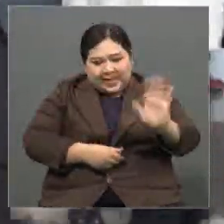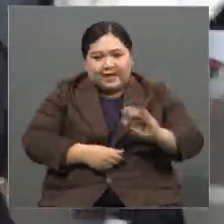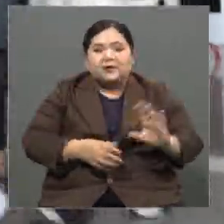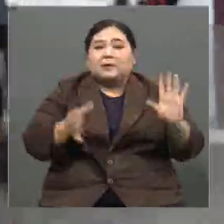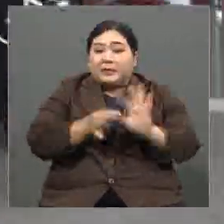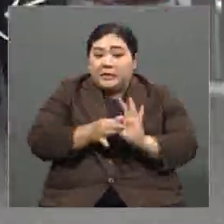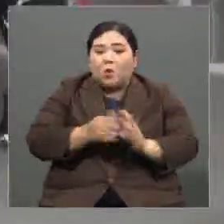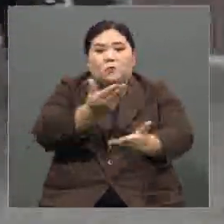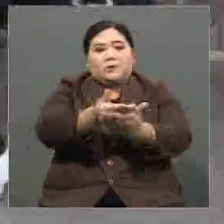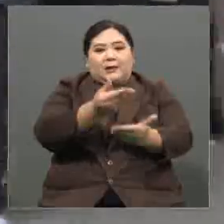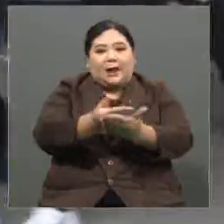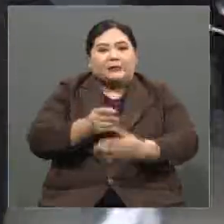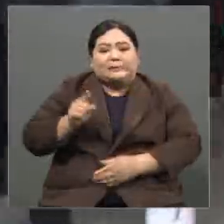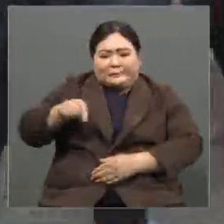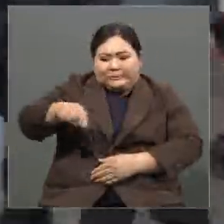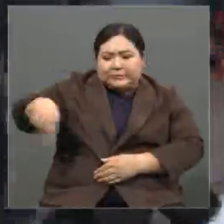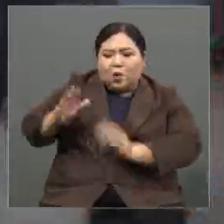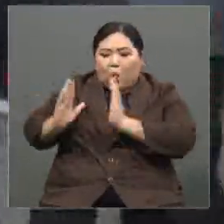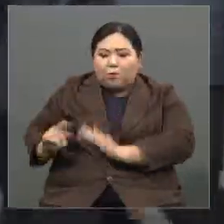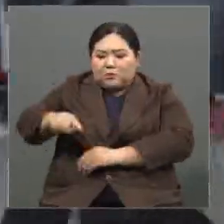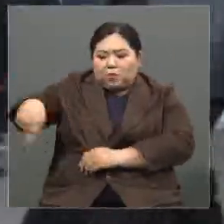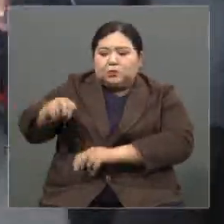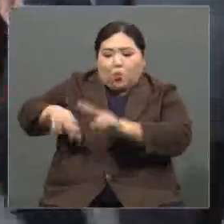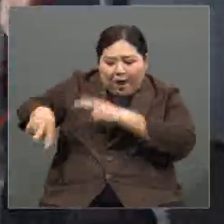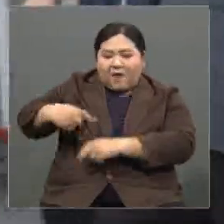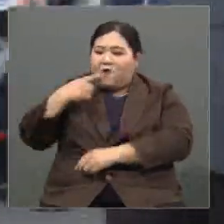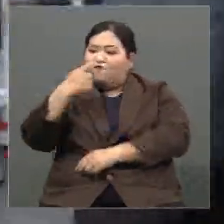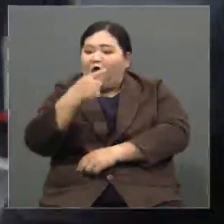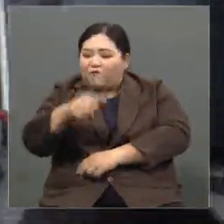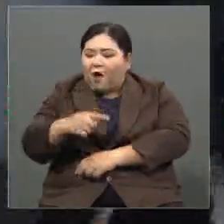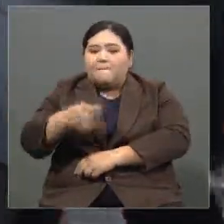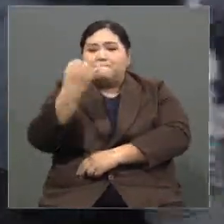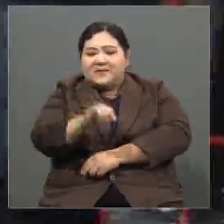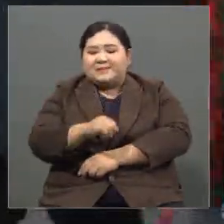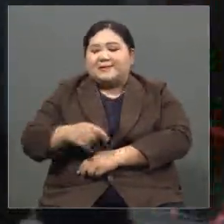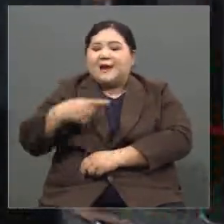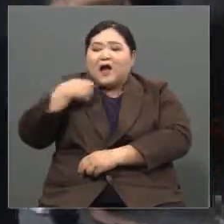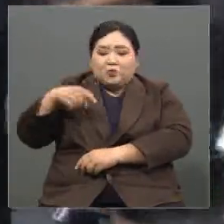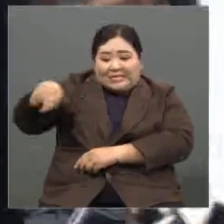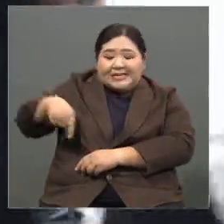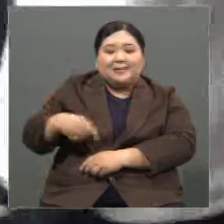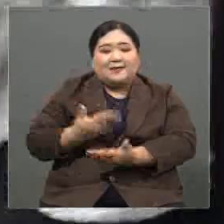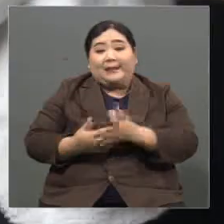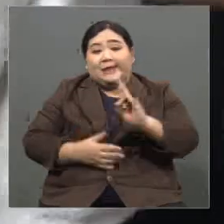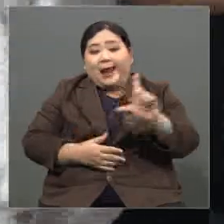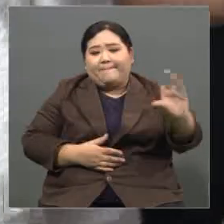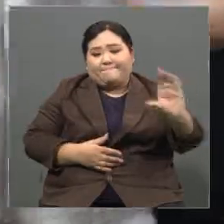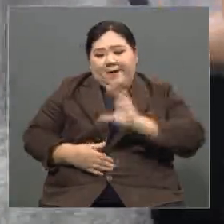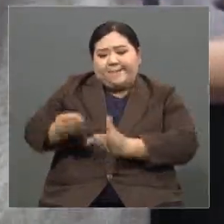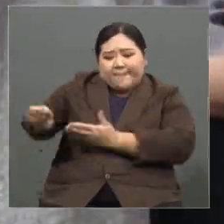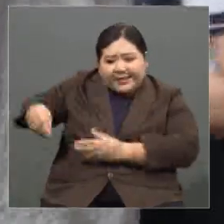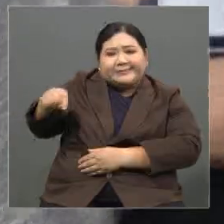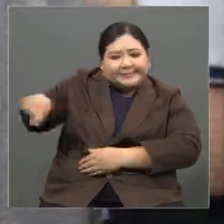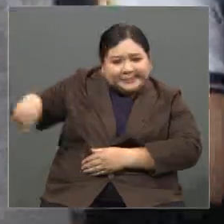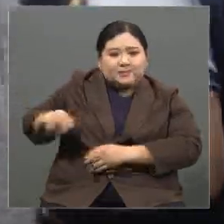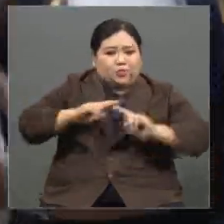ผู้เสียหายมันคือที่เขาต้องการจะให้ผู้เสียหายที่เขาดูแลเนี่ยได้คืนก็บอกแบบนี้นะฮะเพราะฉะนั้นเดี๋ยวรอดูต่อไปว่าจะเป็นยังไงเพียงแต่